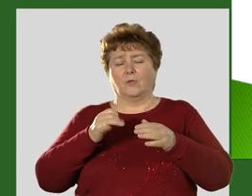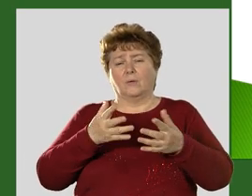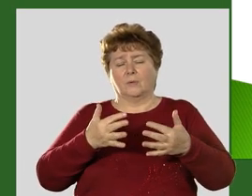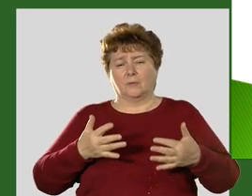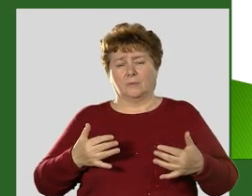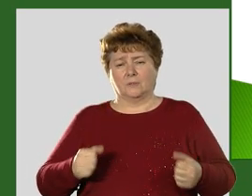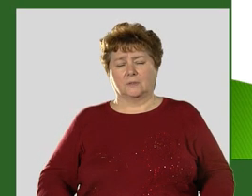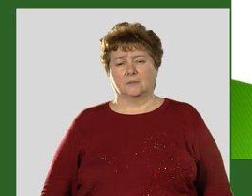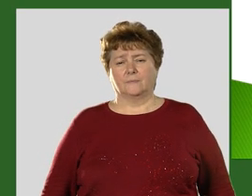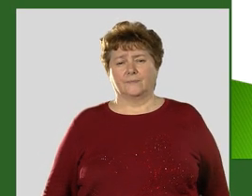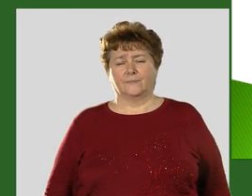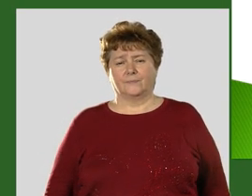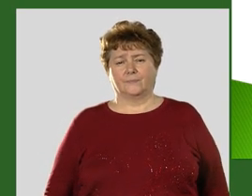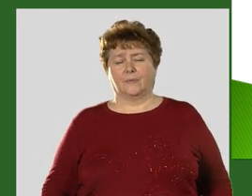потребительский.